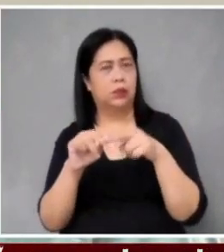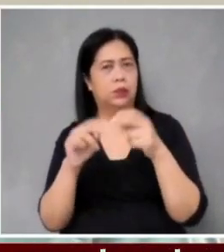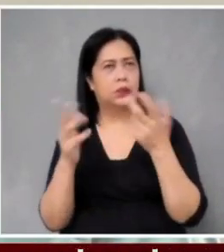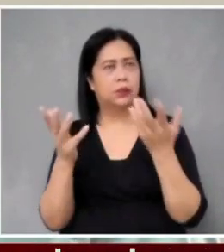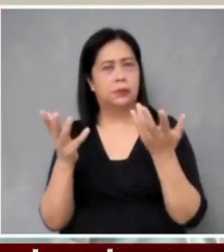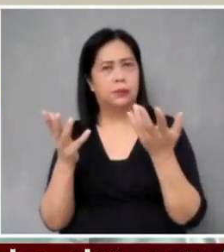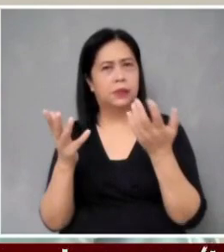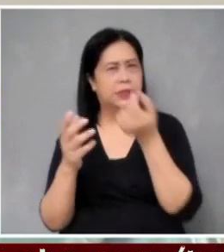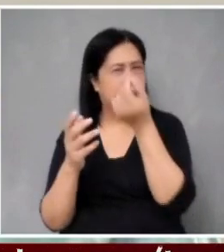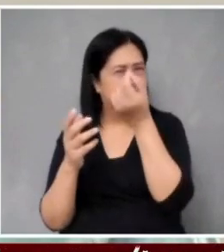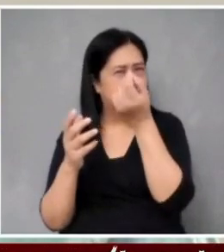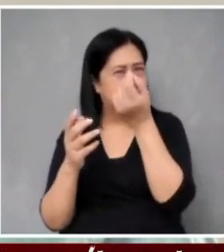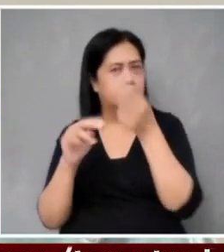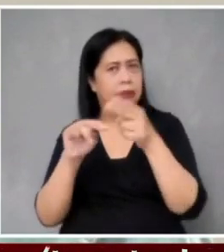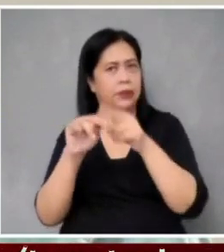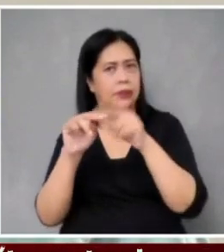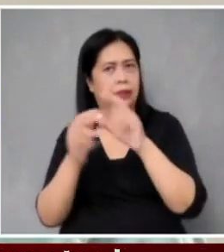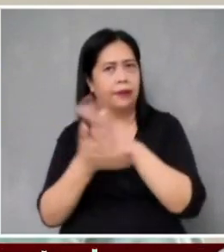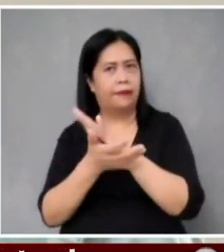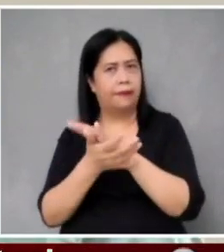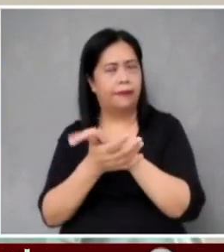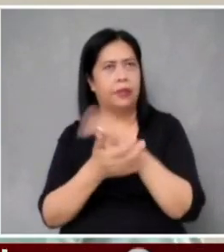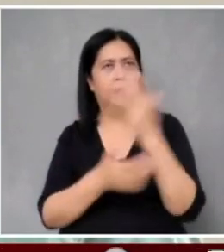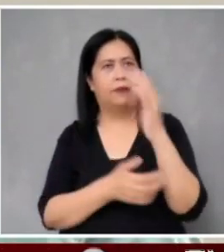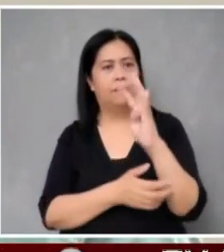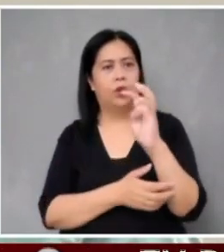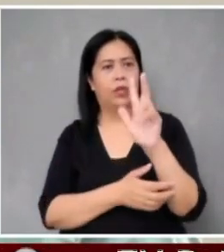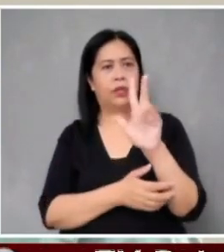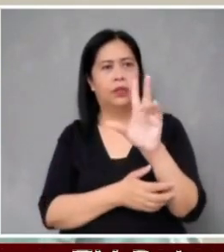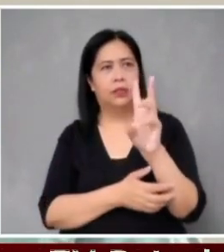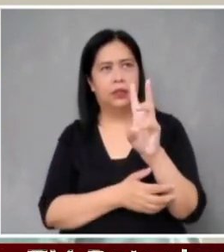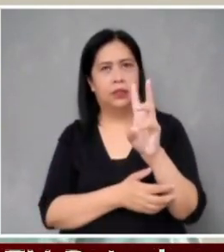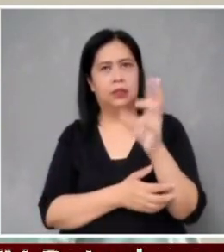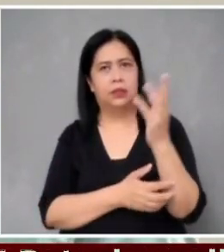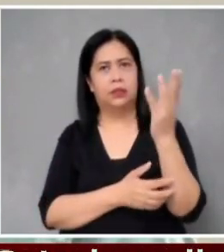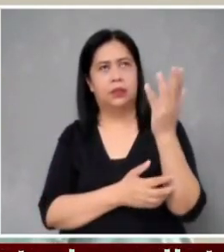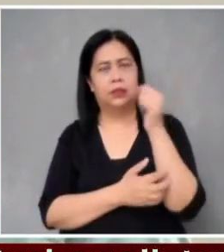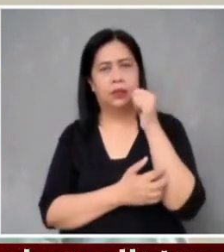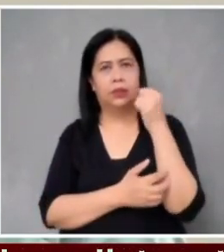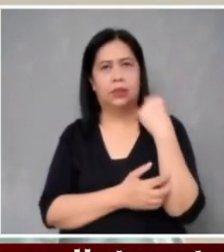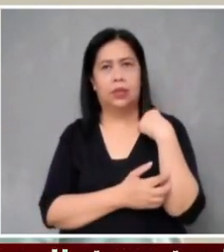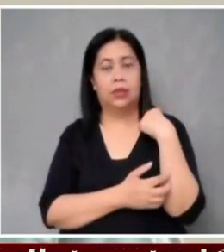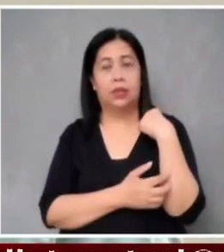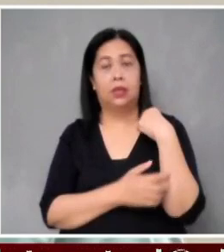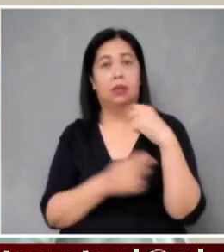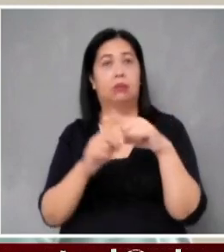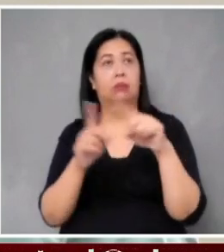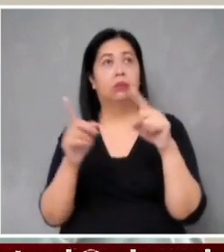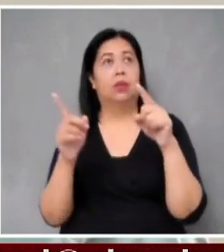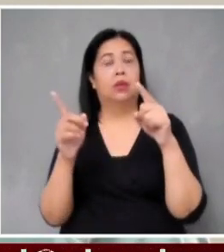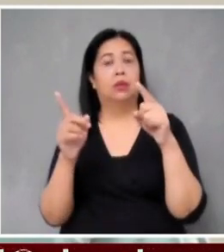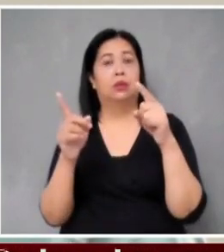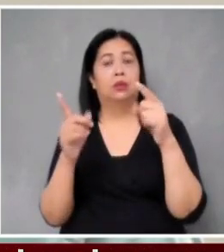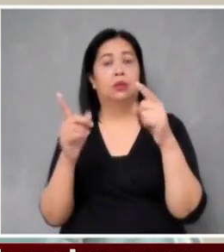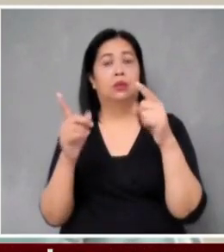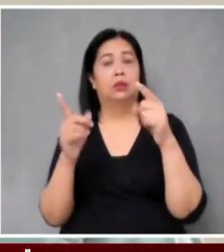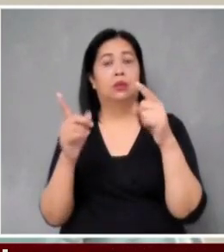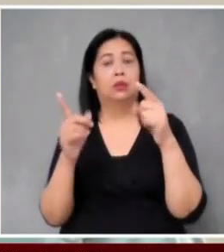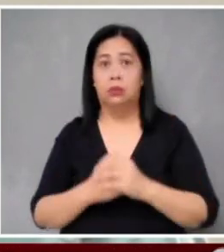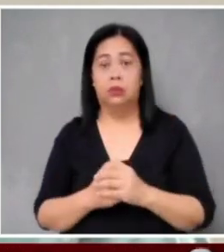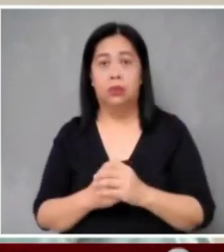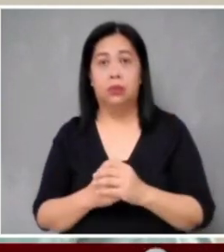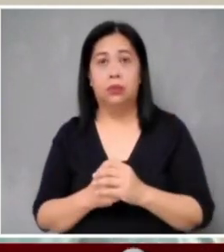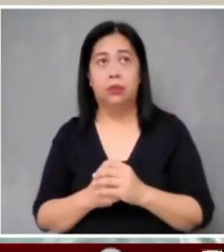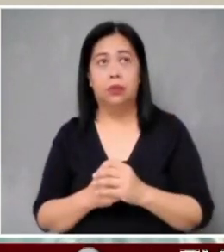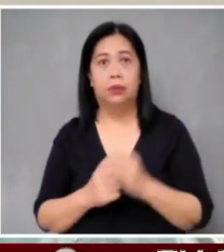little by little yung ating cases to 436 yesterday. But we are still making